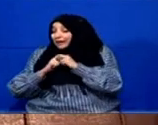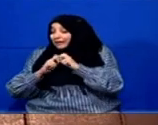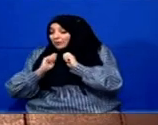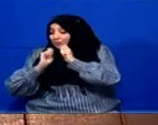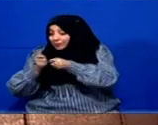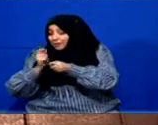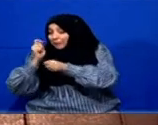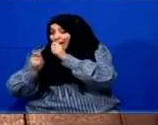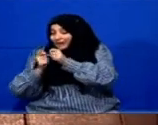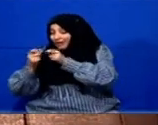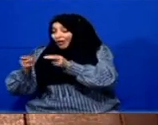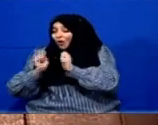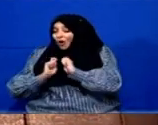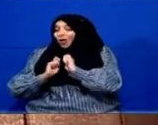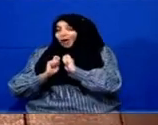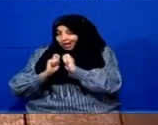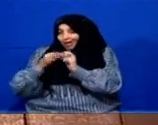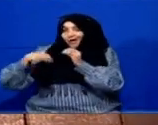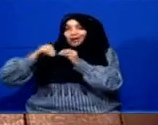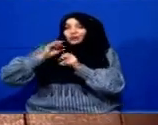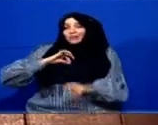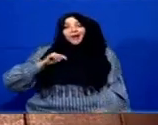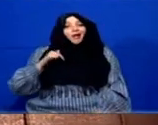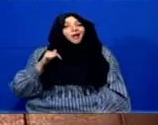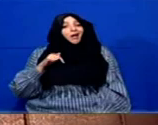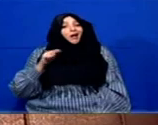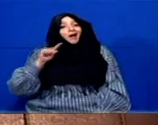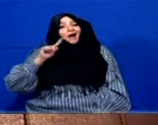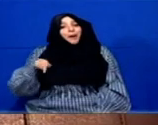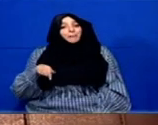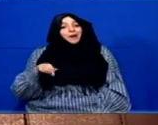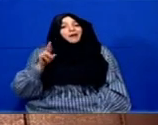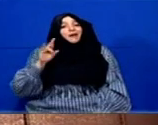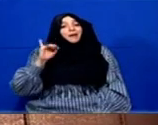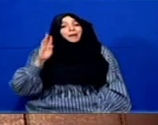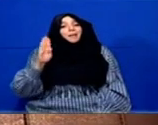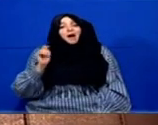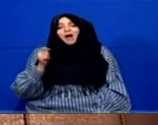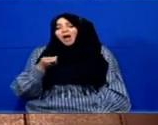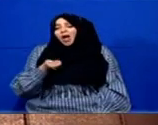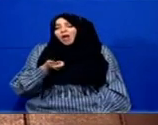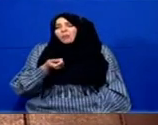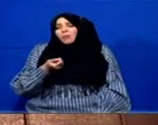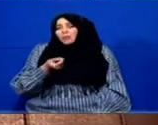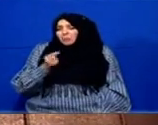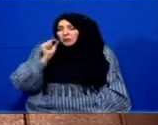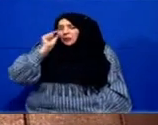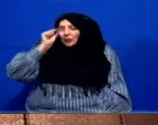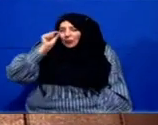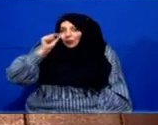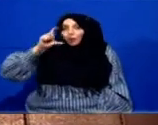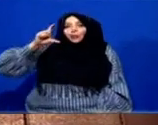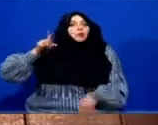في سوره البقره واحل الله البيعه وحرم الربا والريبه قليل وهو كثير هو